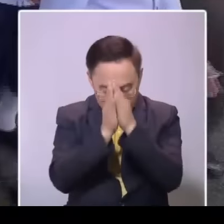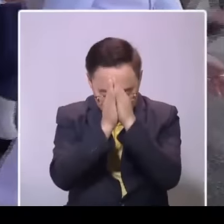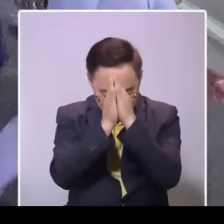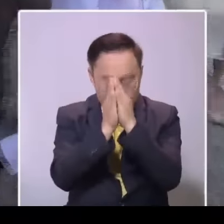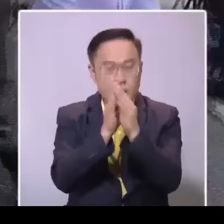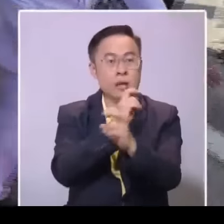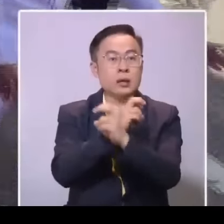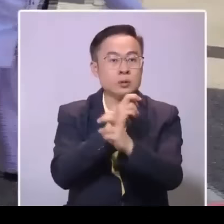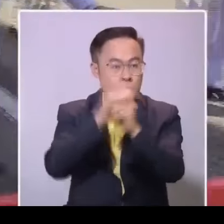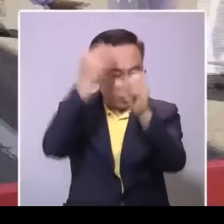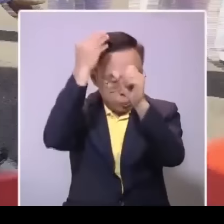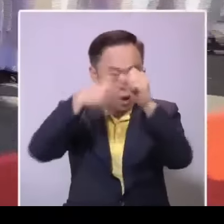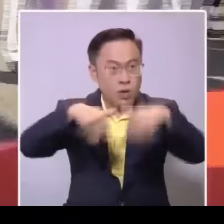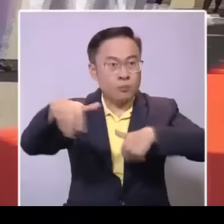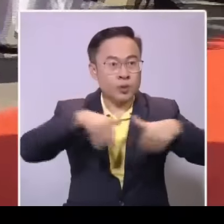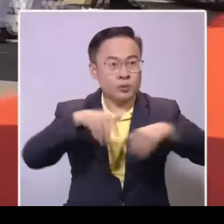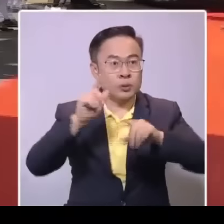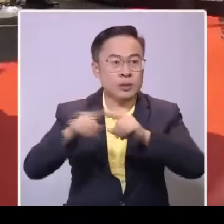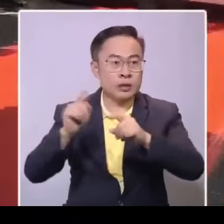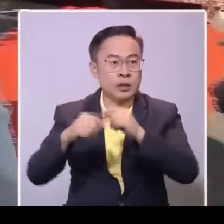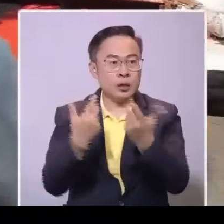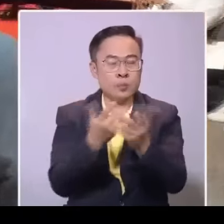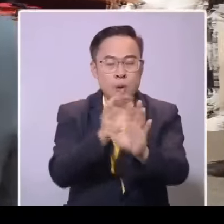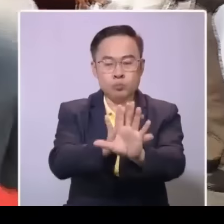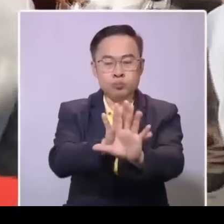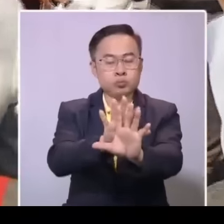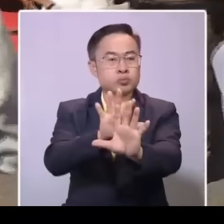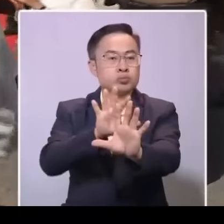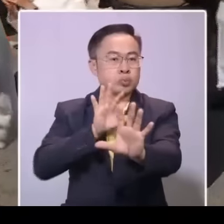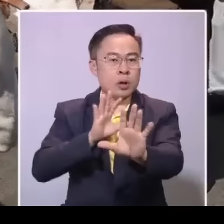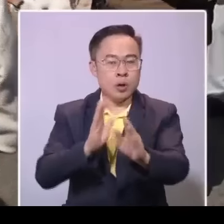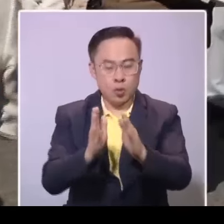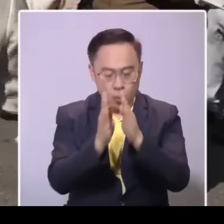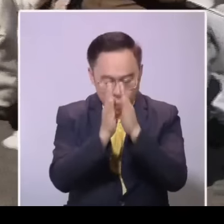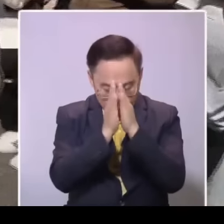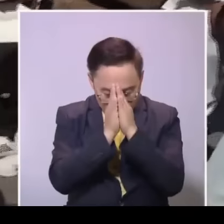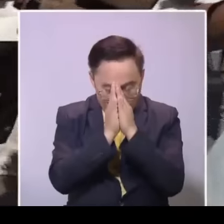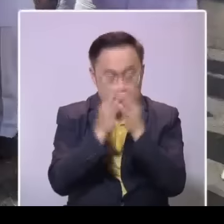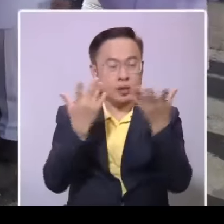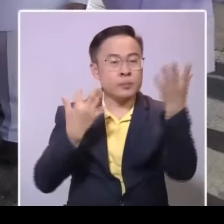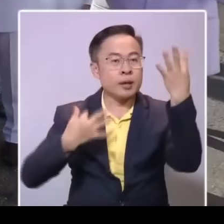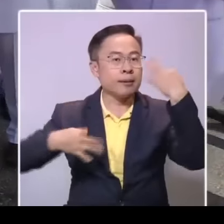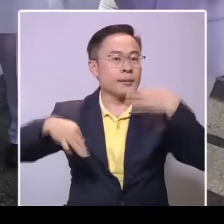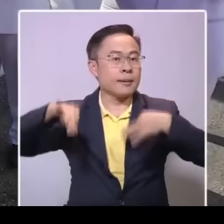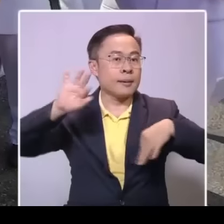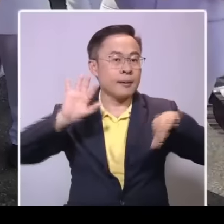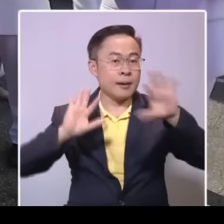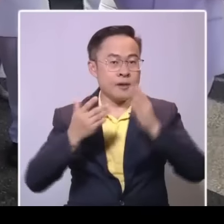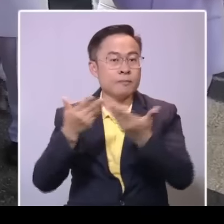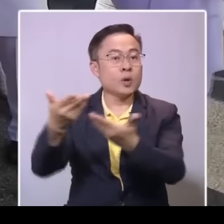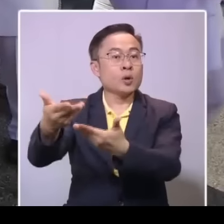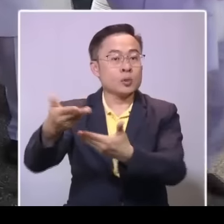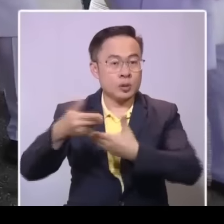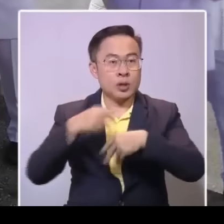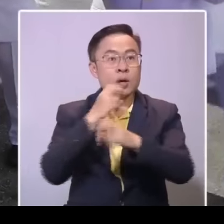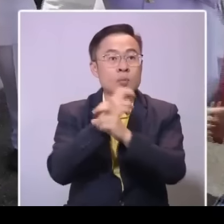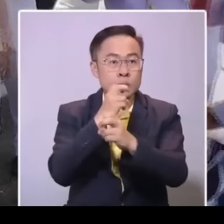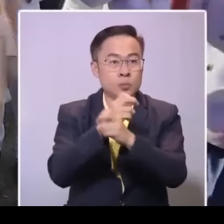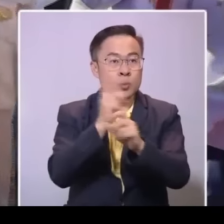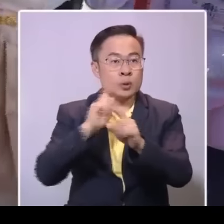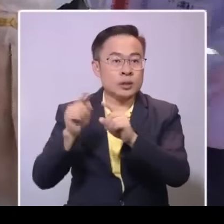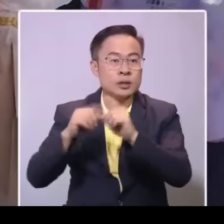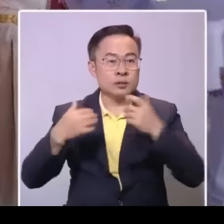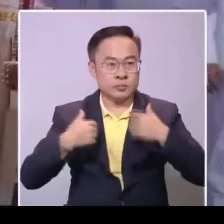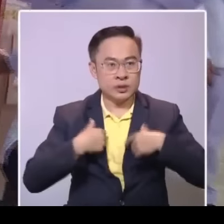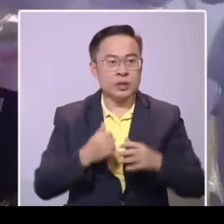ศาสนิกชนมาร่วมพิธีต้อนรับด้วยขบวนฟ้อนล้านนาพร้อมพิธีเจริญมงคลคาถาก่อนอัญเชิญมาประดิษฐาน